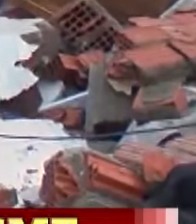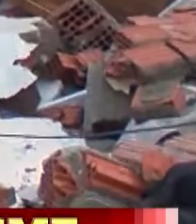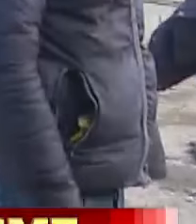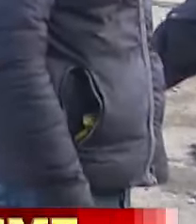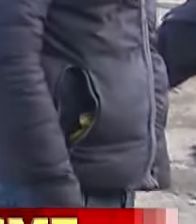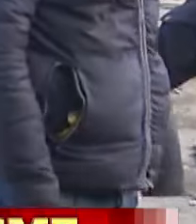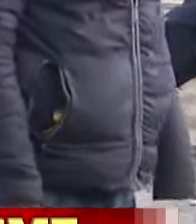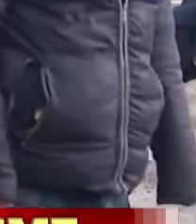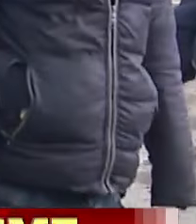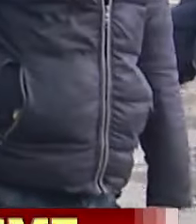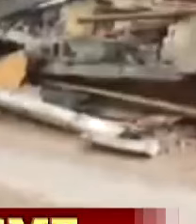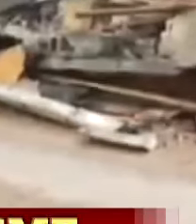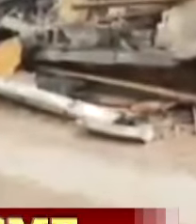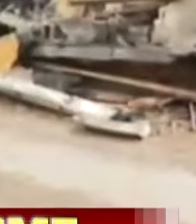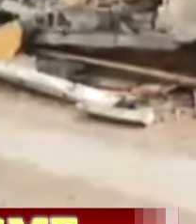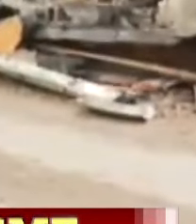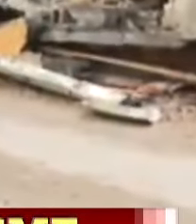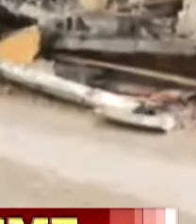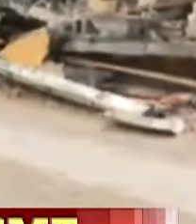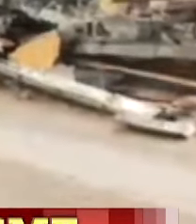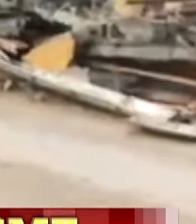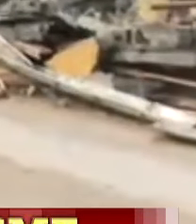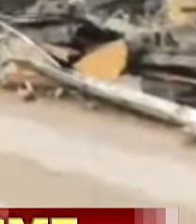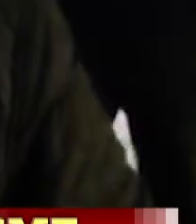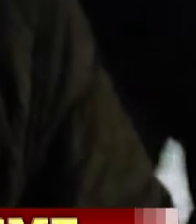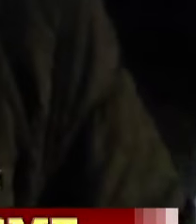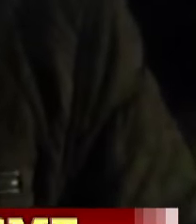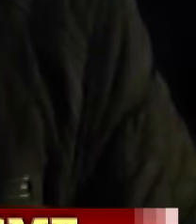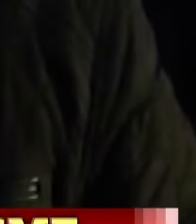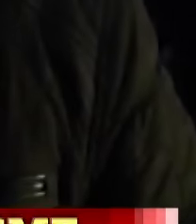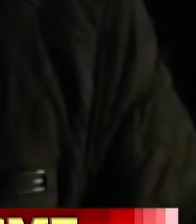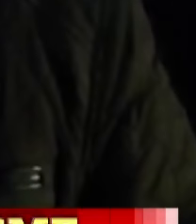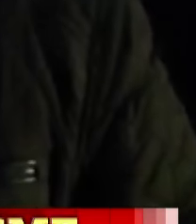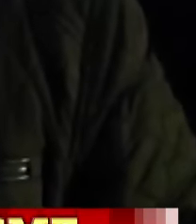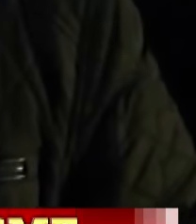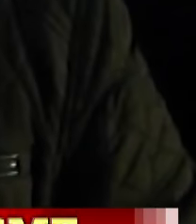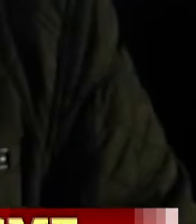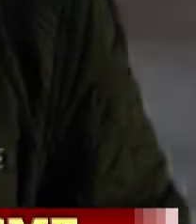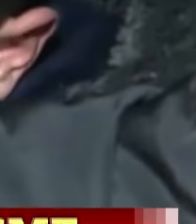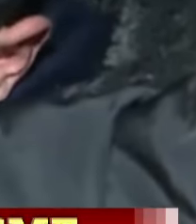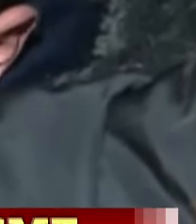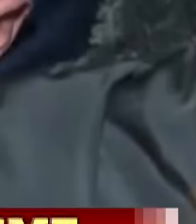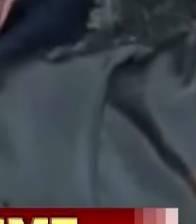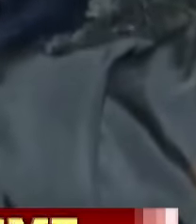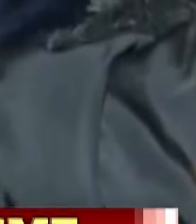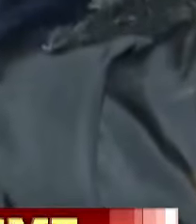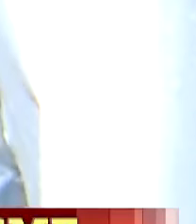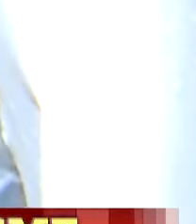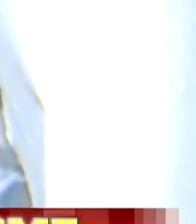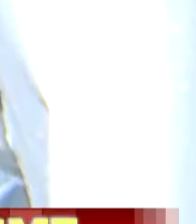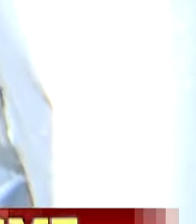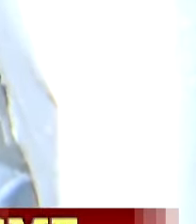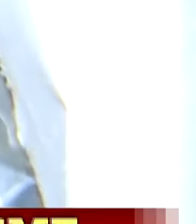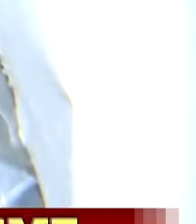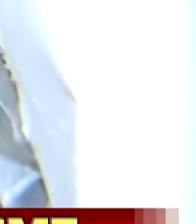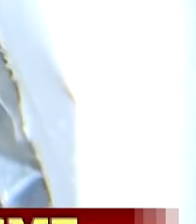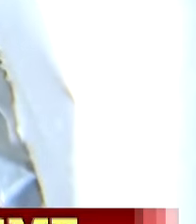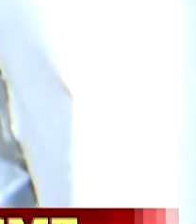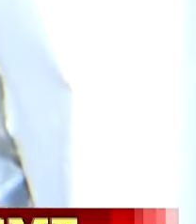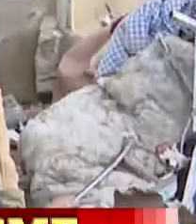İlaç yok, su yok, ekmek yok. İnternet çok büyük sorun. Hatlar çekmiyor, hiçbiri çekmiyor. Fırınlarda ekmek yok.